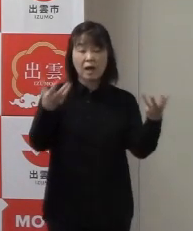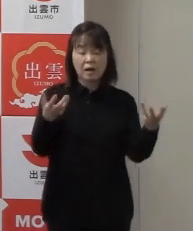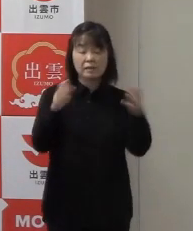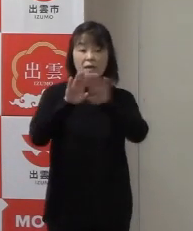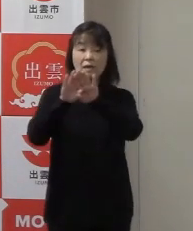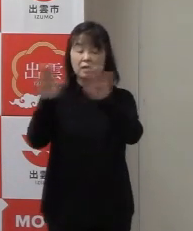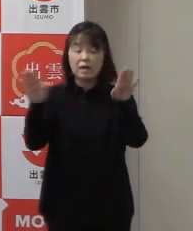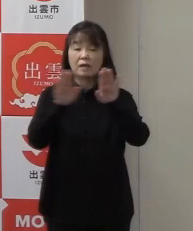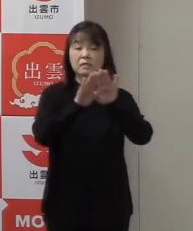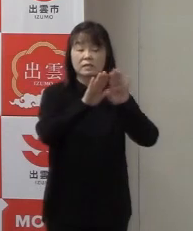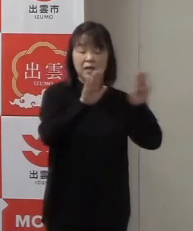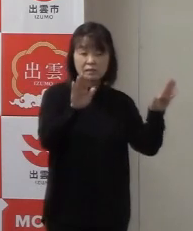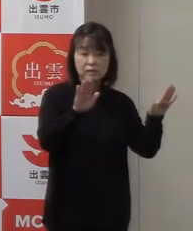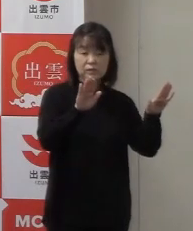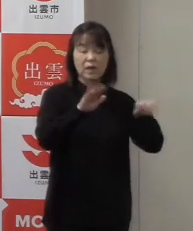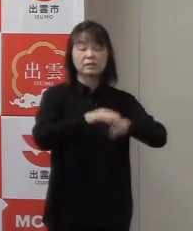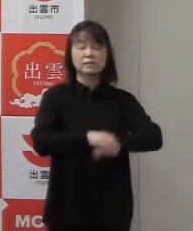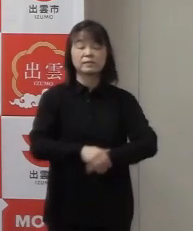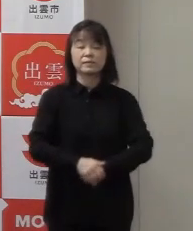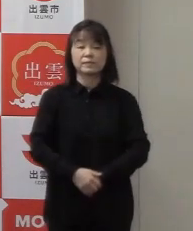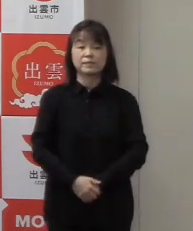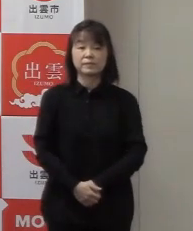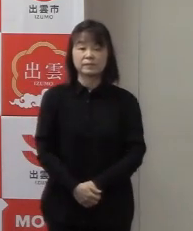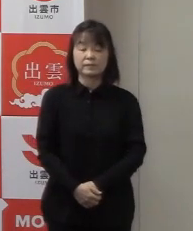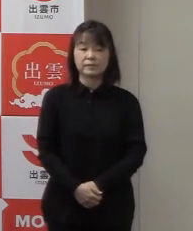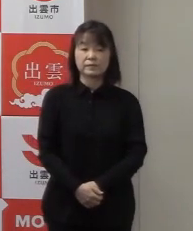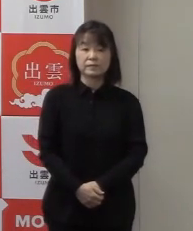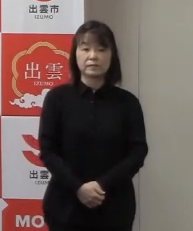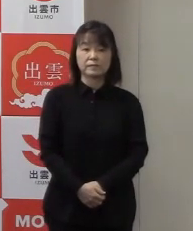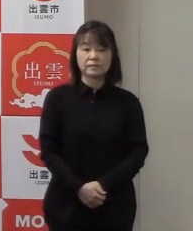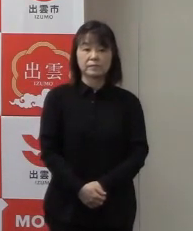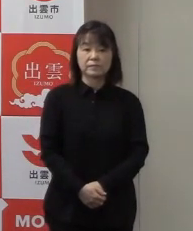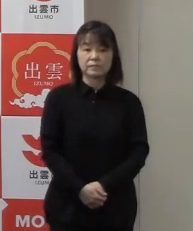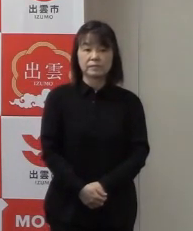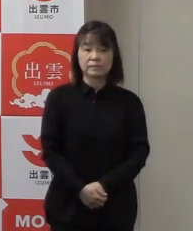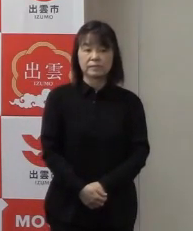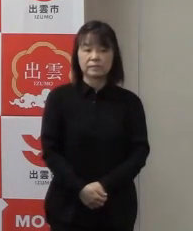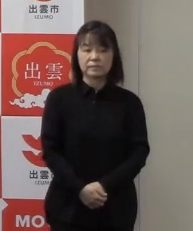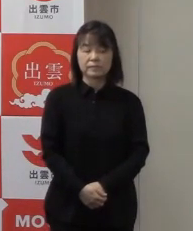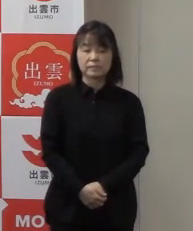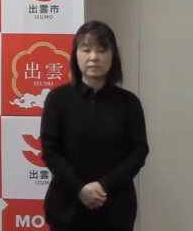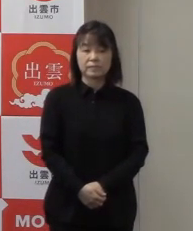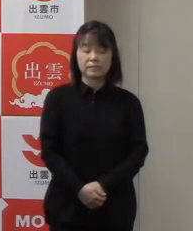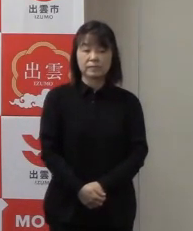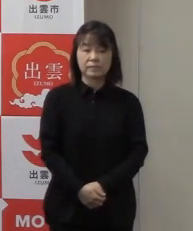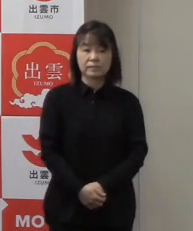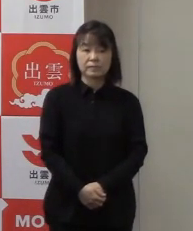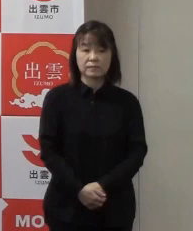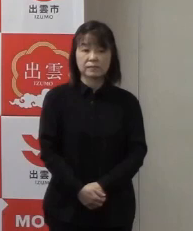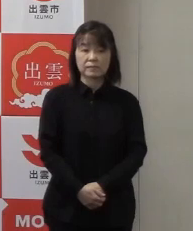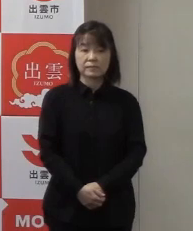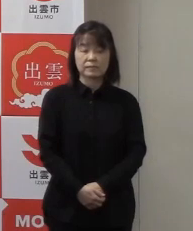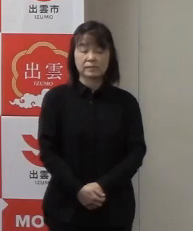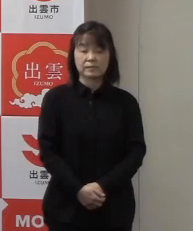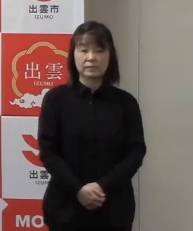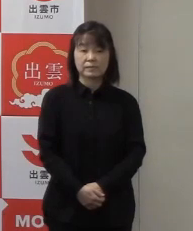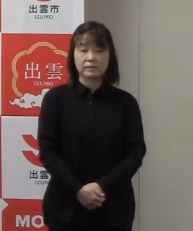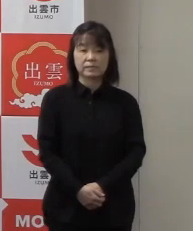が1時50分から16時になっている、まあ、4時となっているところであります